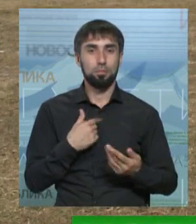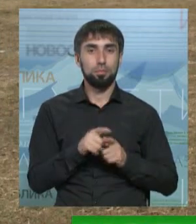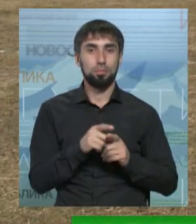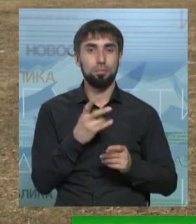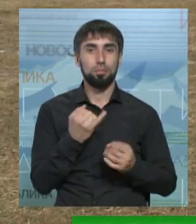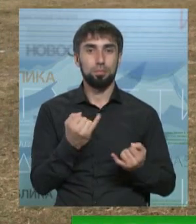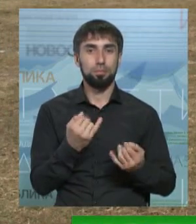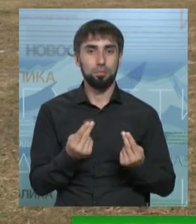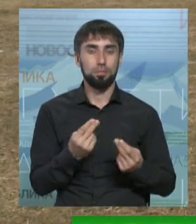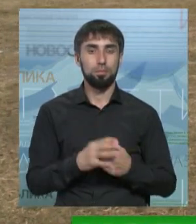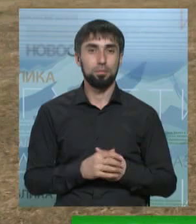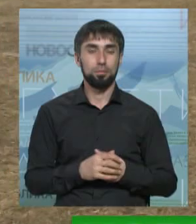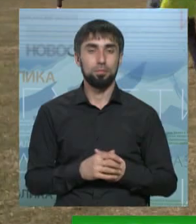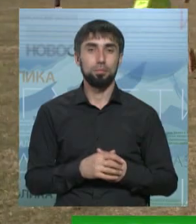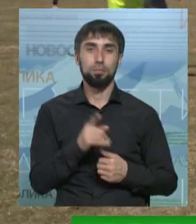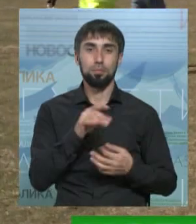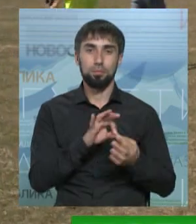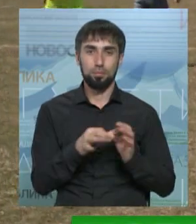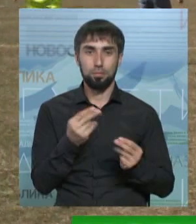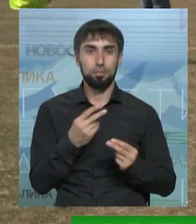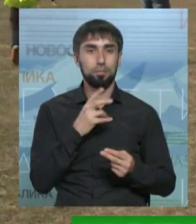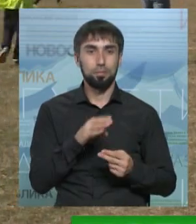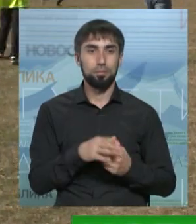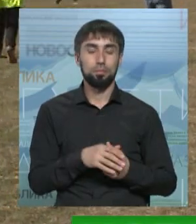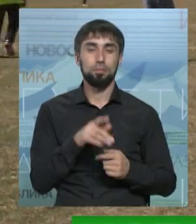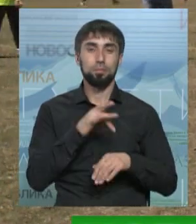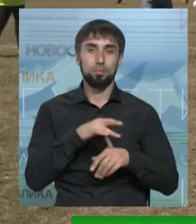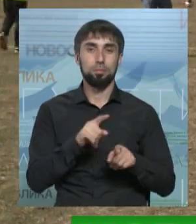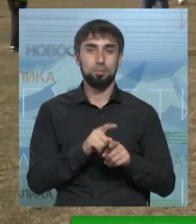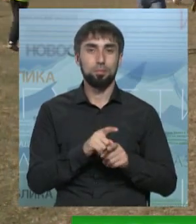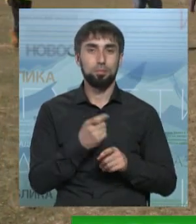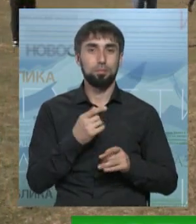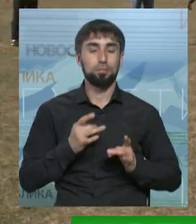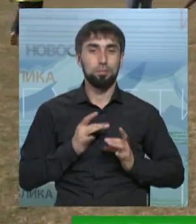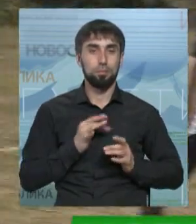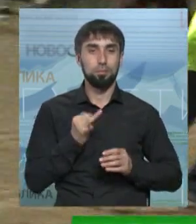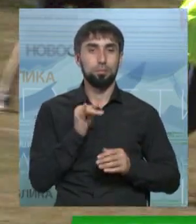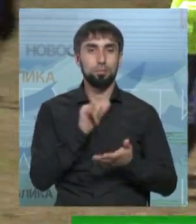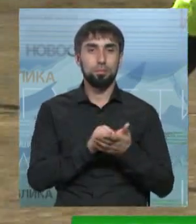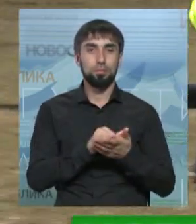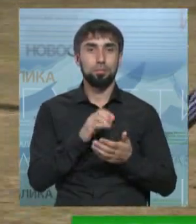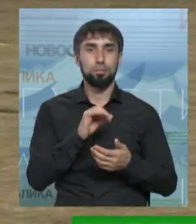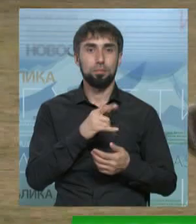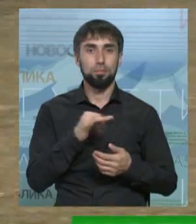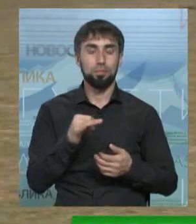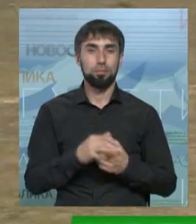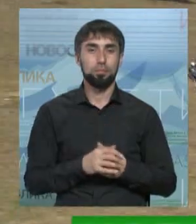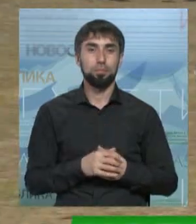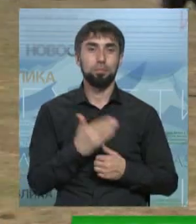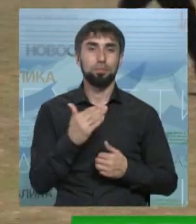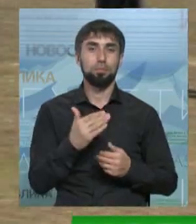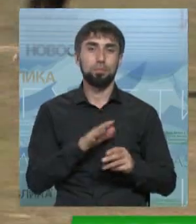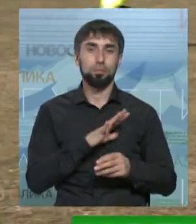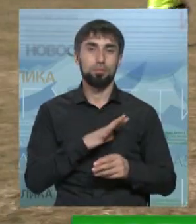конкурент. Бат. Болельщики тоже нервничают, по-своему выстраивая стратегию. Переживают, наверное, даже сильнее